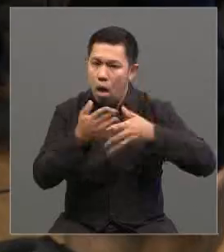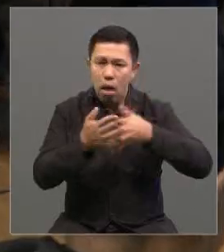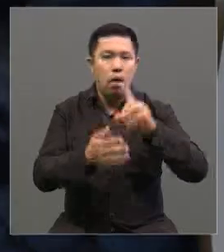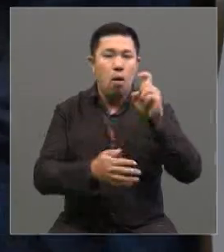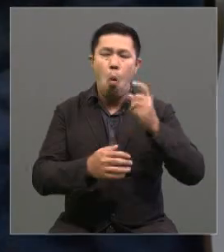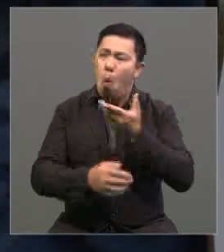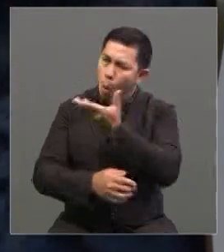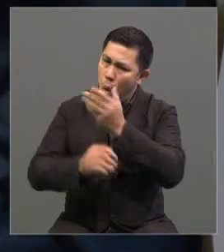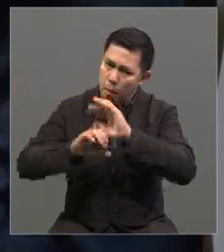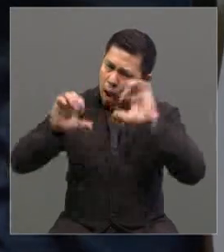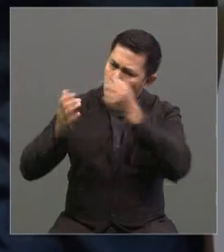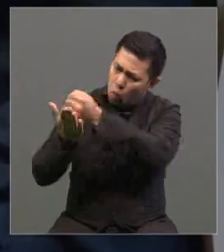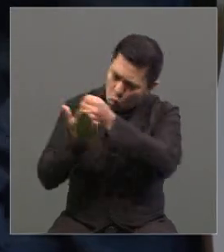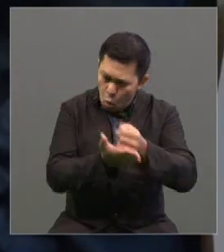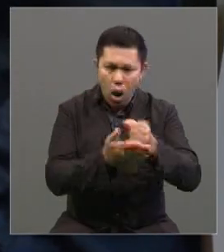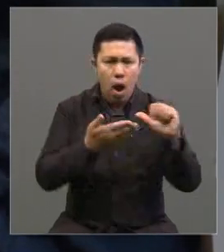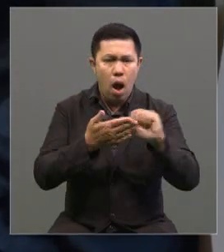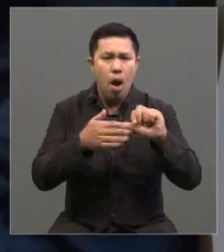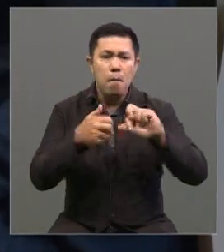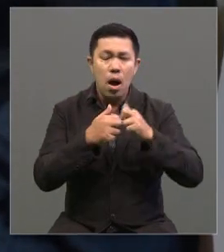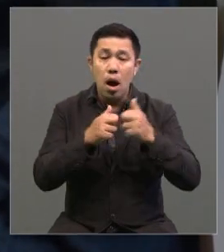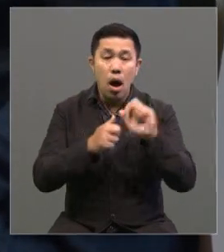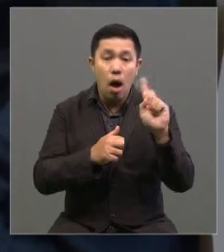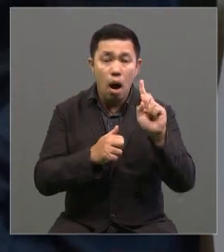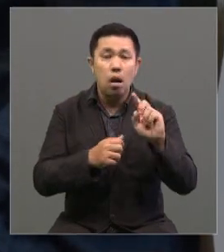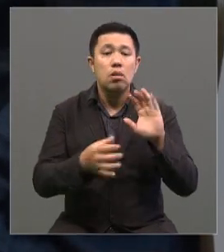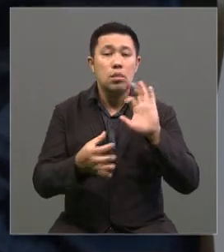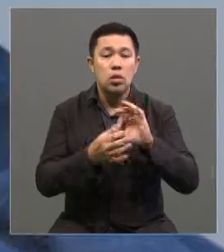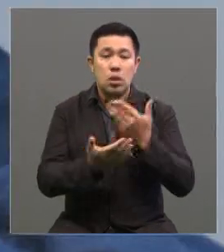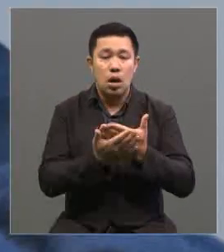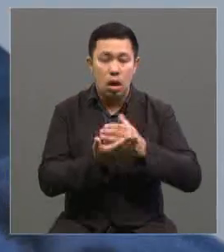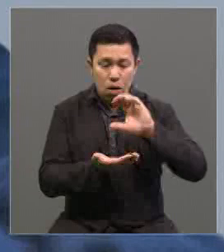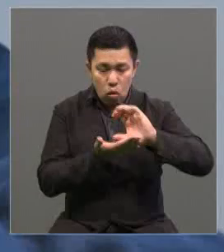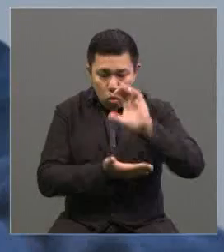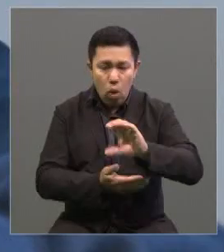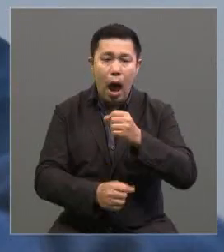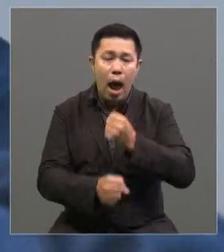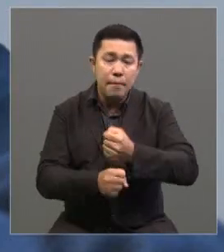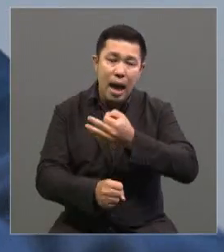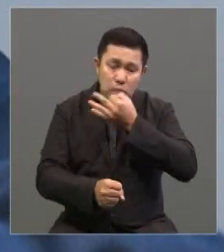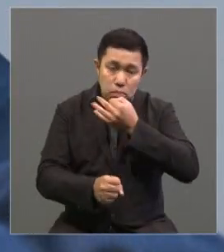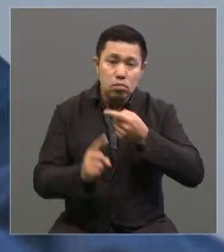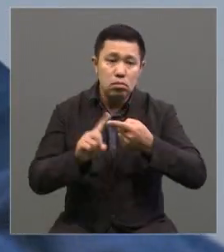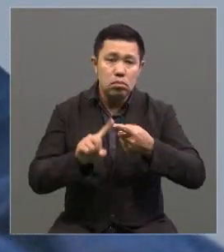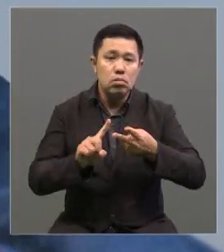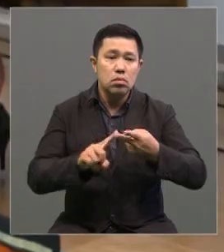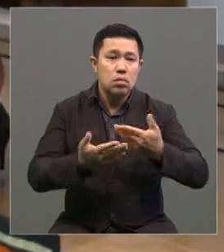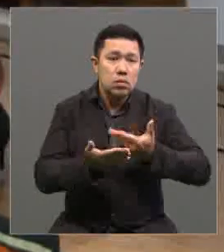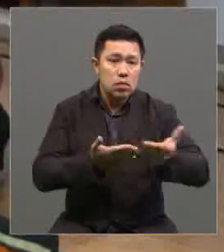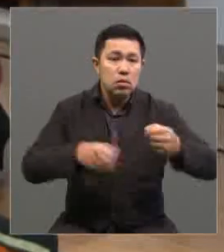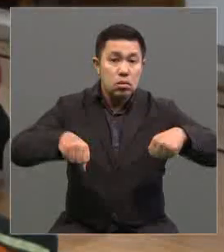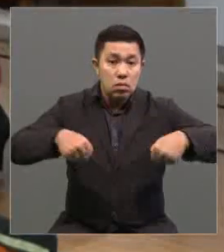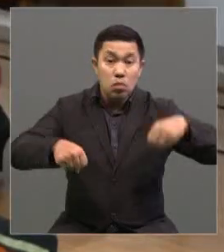เลยขอให้รัฐบาลเนี่ยช่วยแก้ไขปัญหาในหลายๆเรื่องนะครับอย่างเช่นสนับสนุนกองทุนเพื่อการประกอบอาชีพสนับสนุนการซื้อจักรยานยนต์